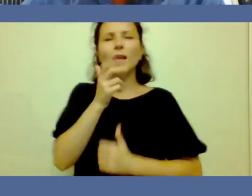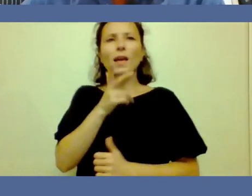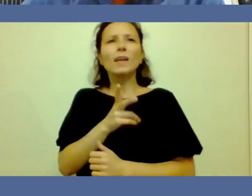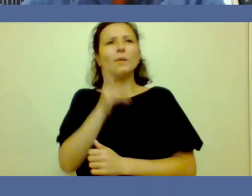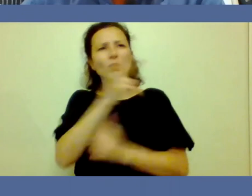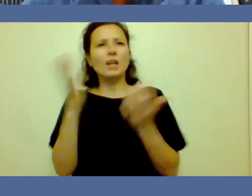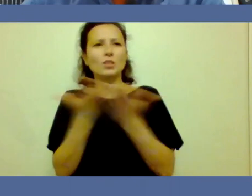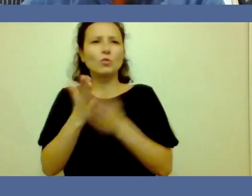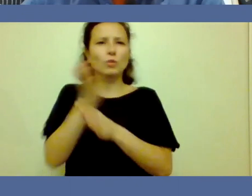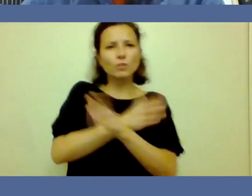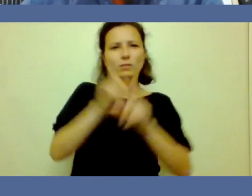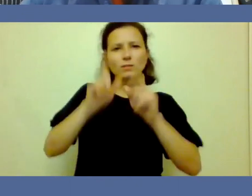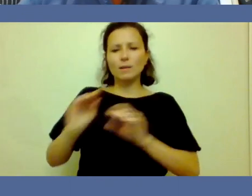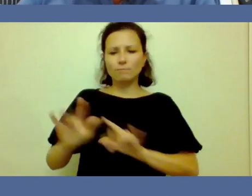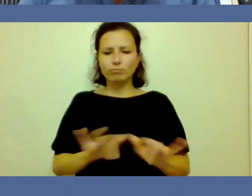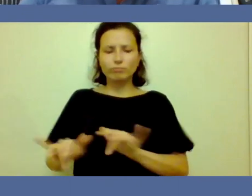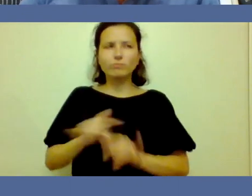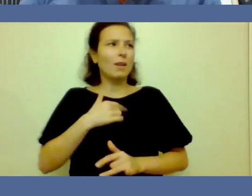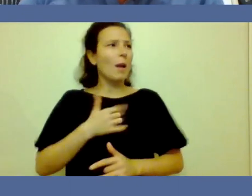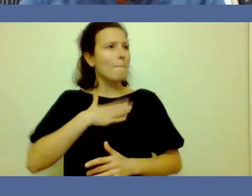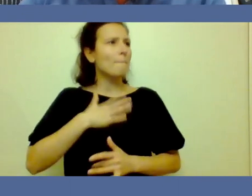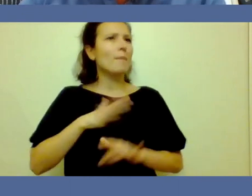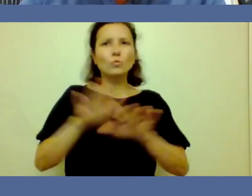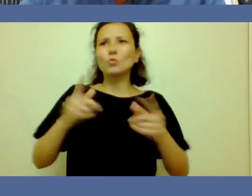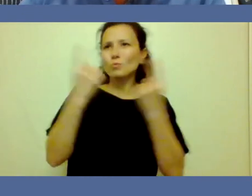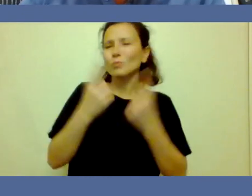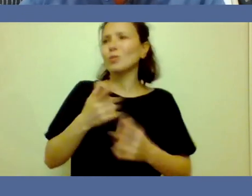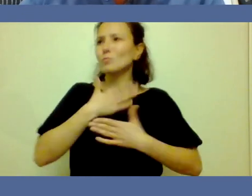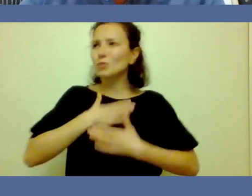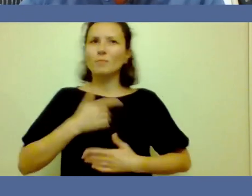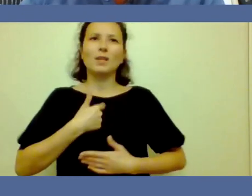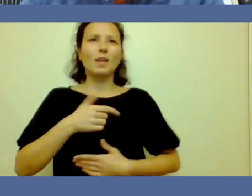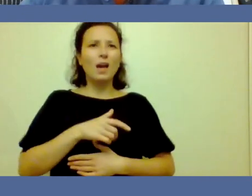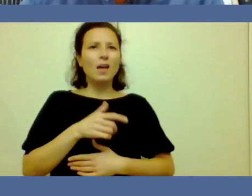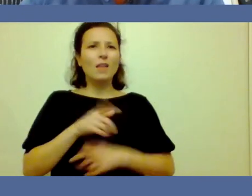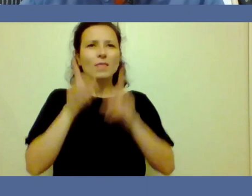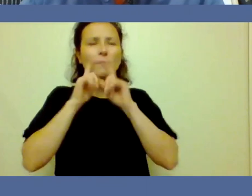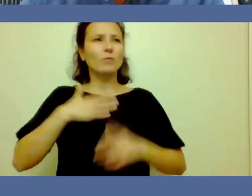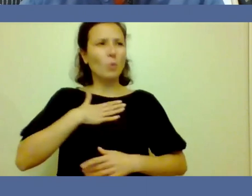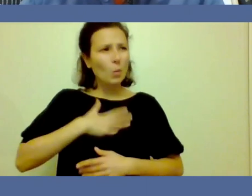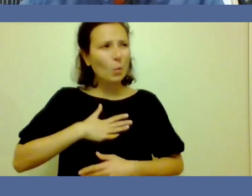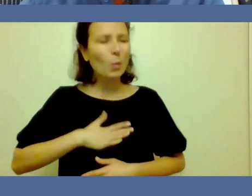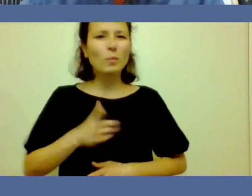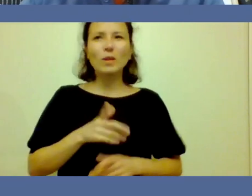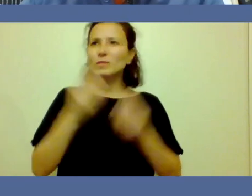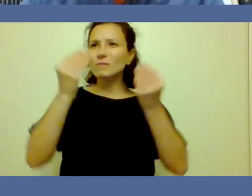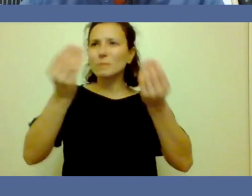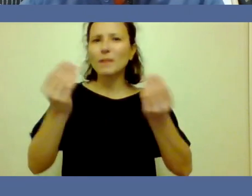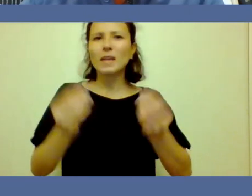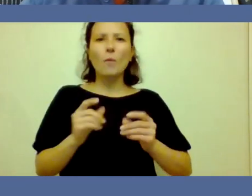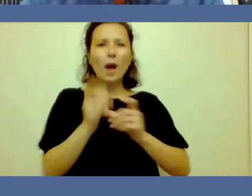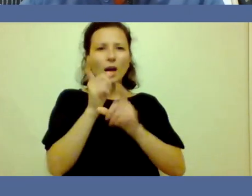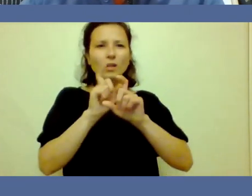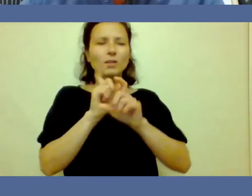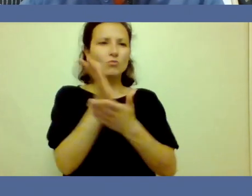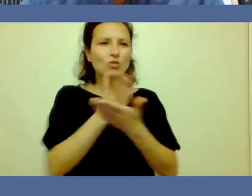przygód. I to jest bardzo przyjemne. Ja to bardzo lubię. To jest naprawdę absolutnie fascynująca część tego etapu